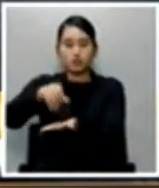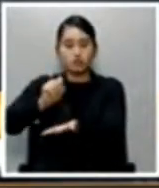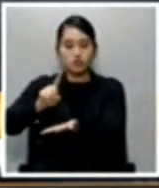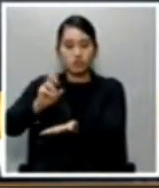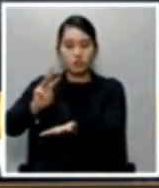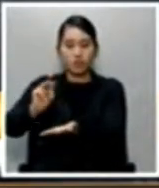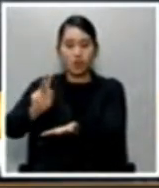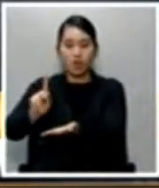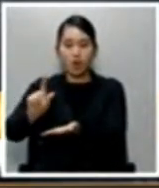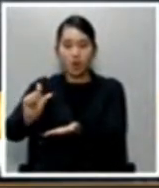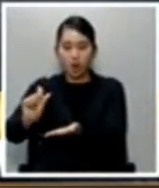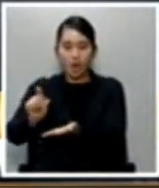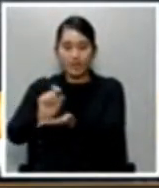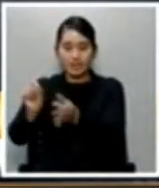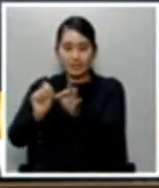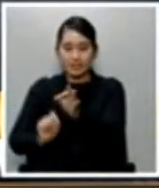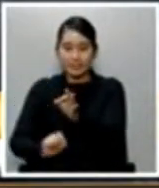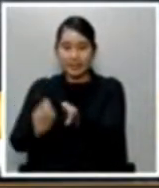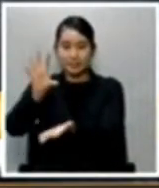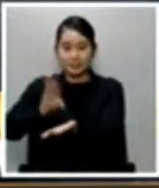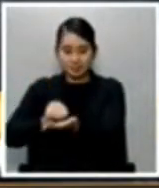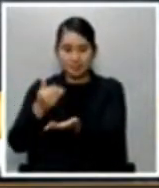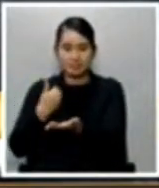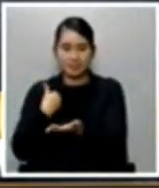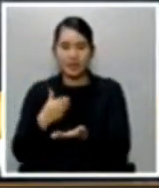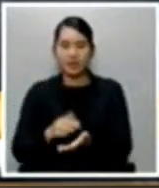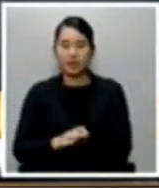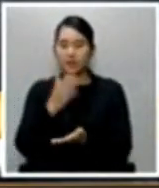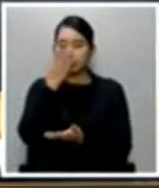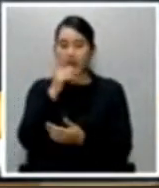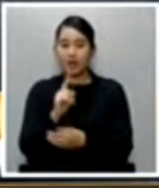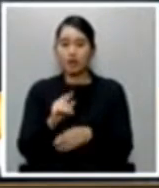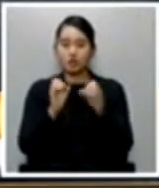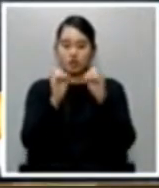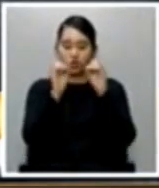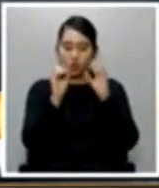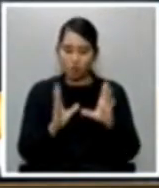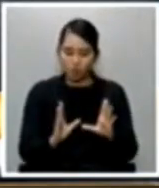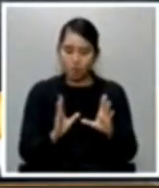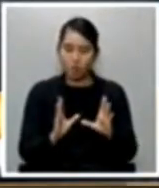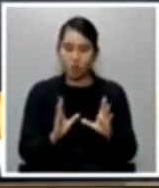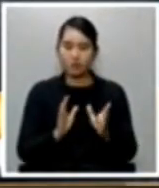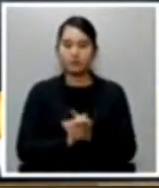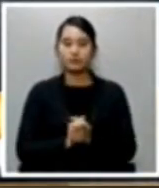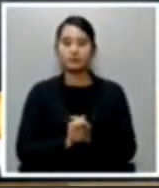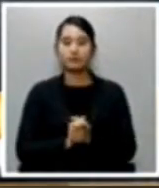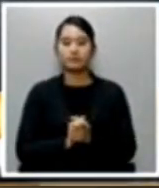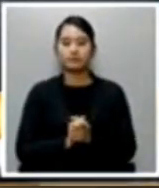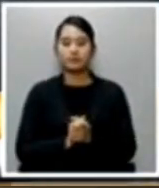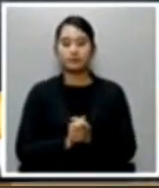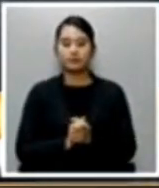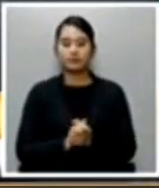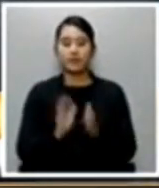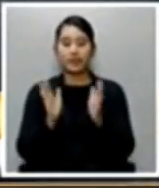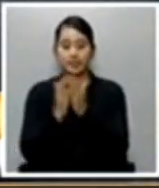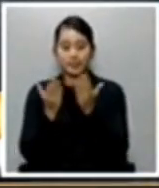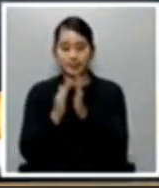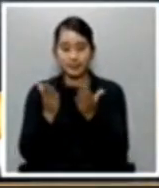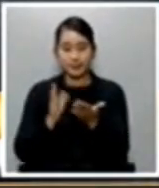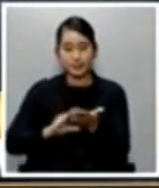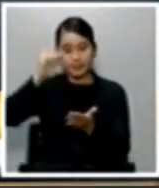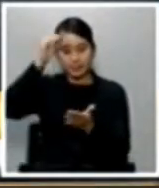จะมีการเขียนผูกไว้ว่าจำนวนอาจารย์จำนวนหนังสือในห้อง